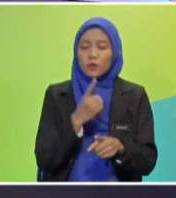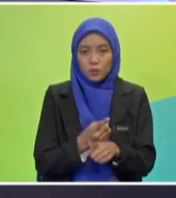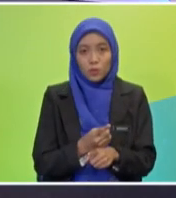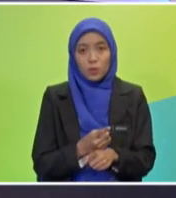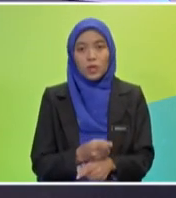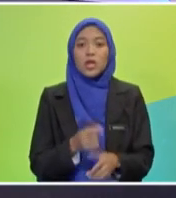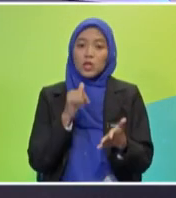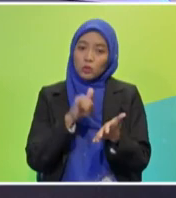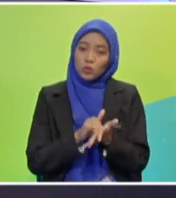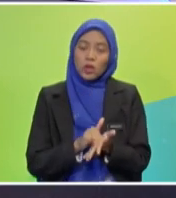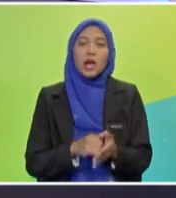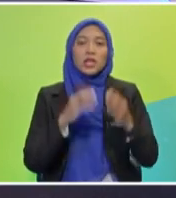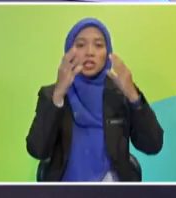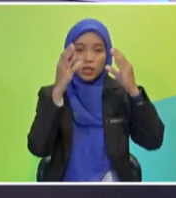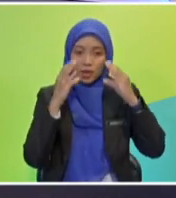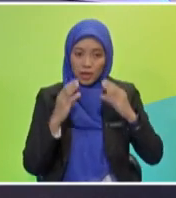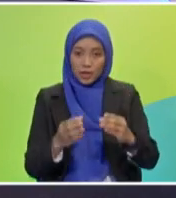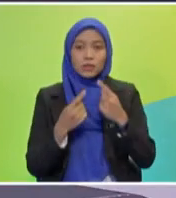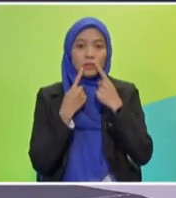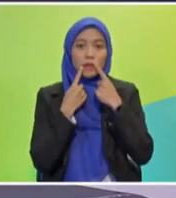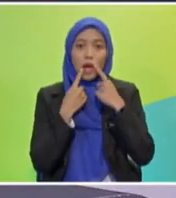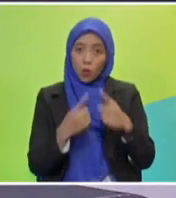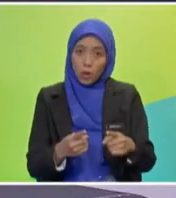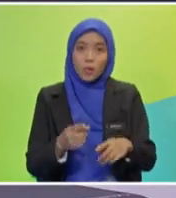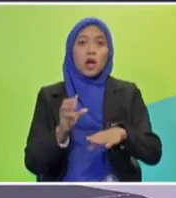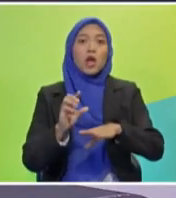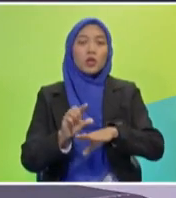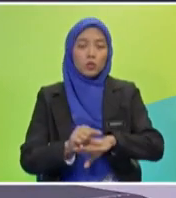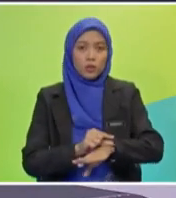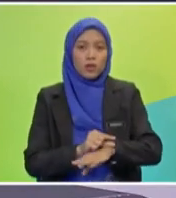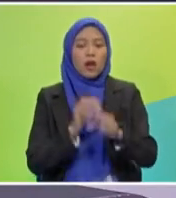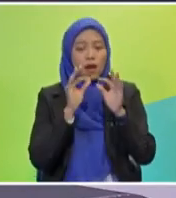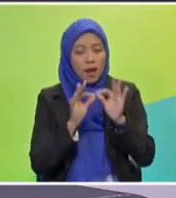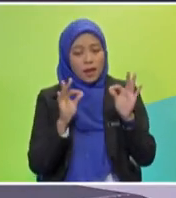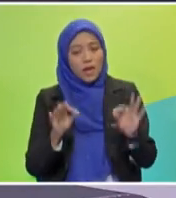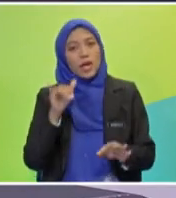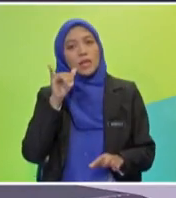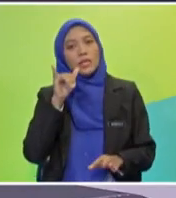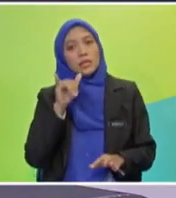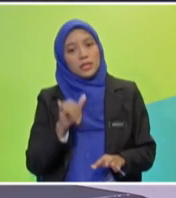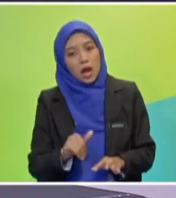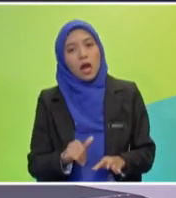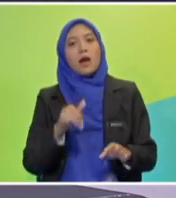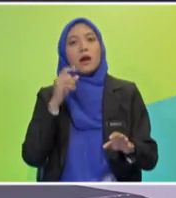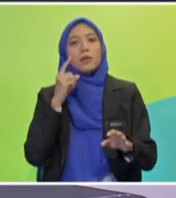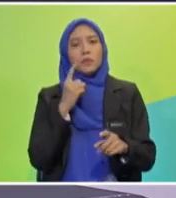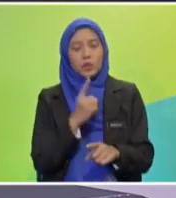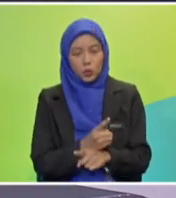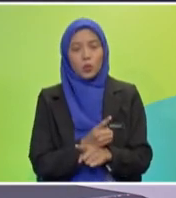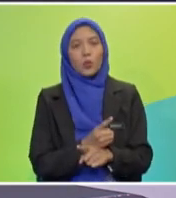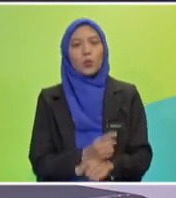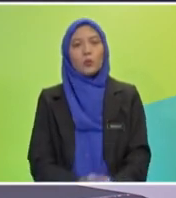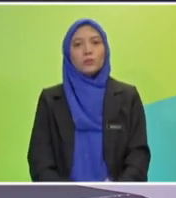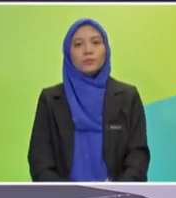kita memberikan respons menggunakan ayat yang sesuai, bahasa yang sesuai